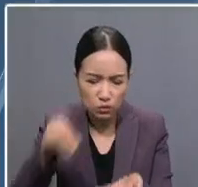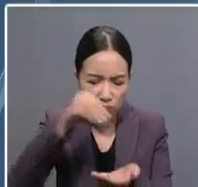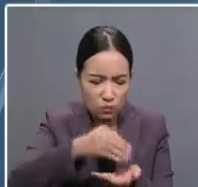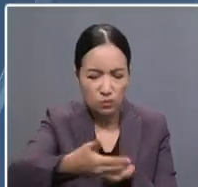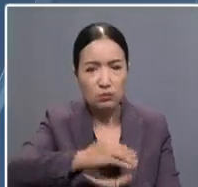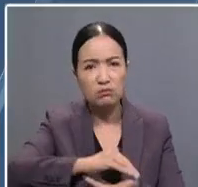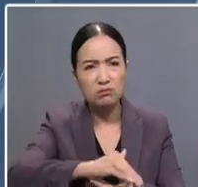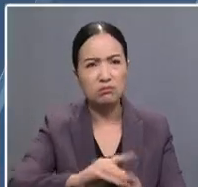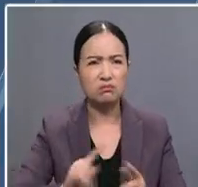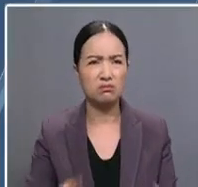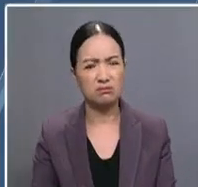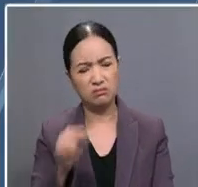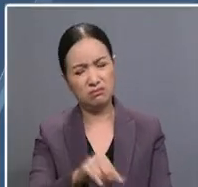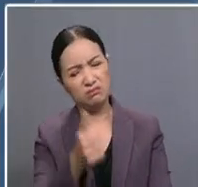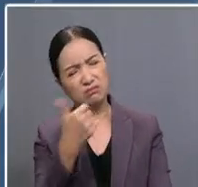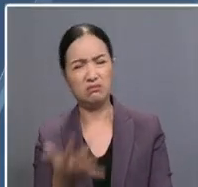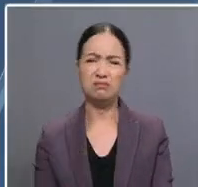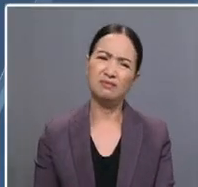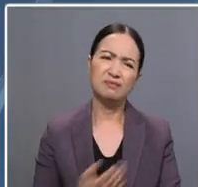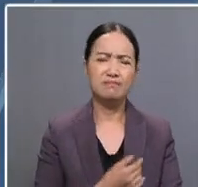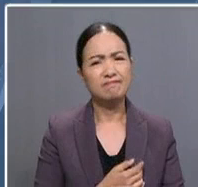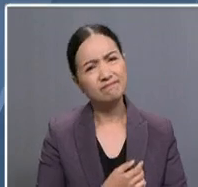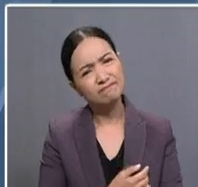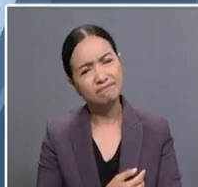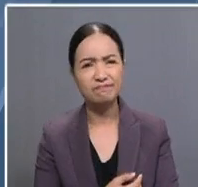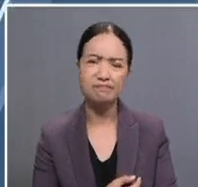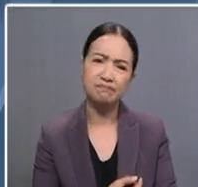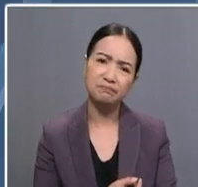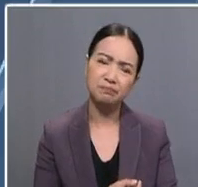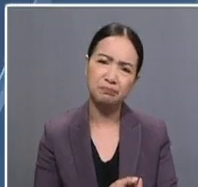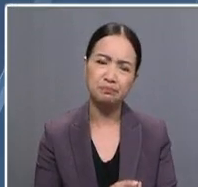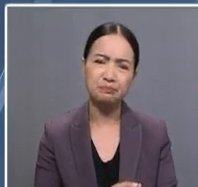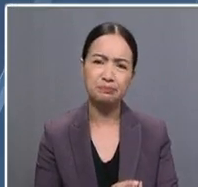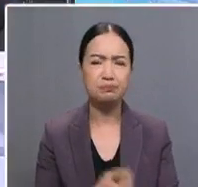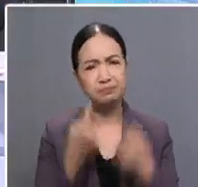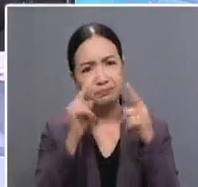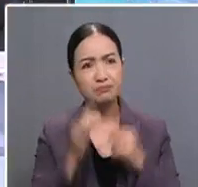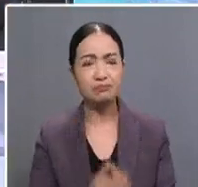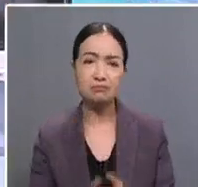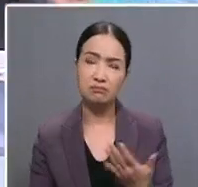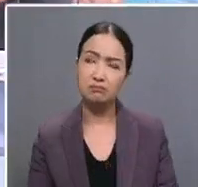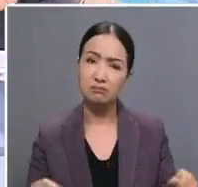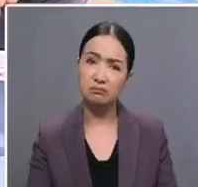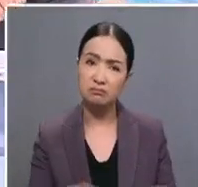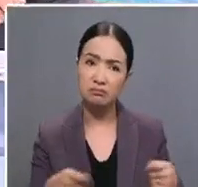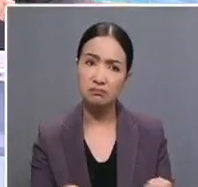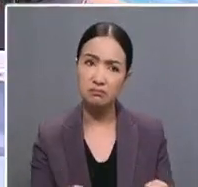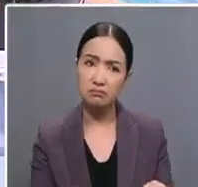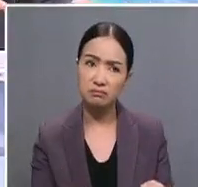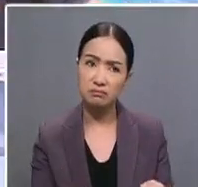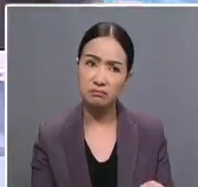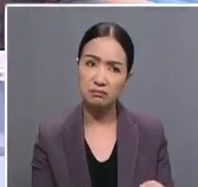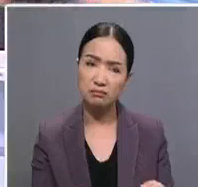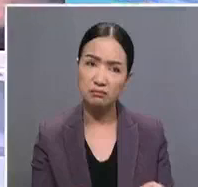เอง แต่ก็แปลกว่ามัน ก็พังสิ มันลงไปยังไงมันลงไปตอน อาจจะ อาจจะระหว่างผัดแล้วก็ แ ม่ค้าบังระหว่าง